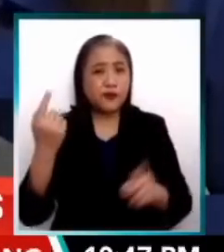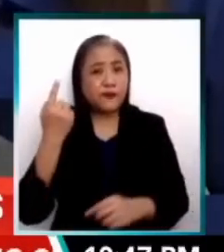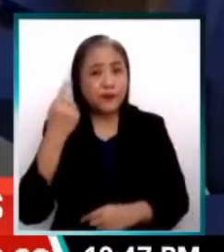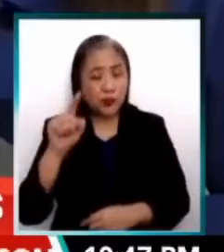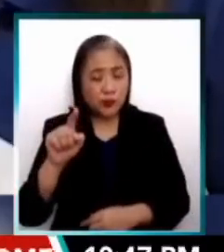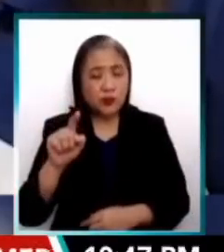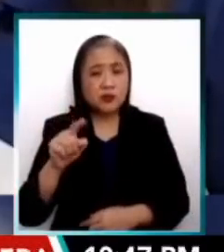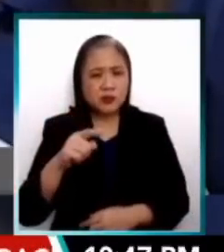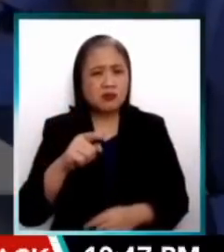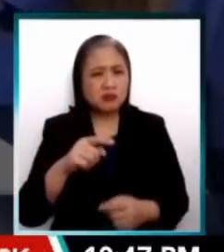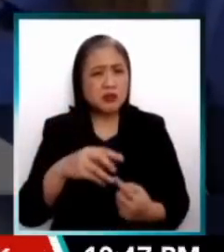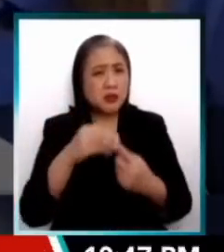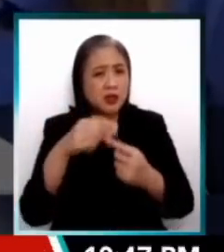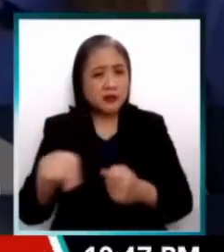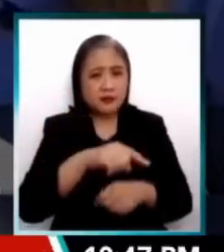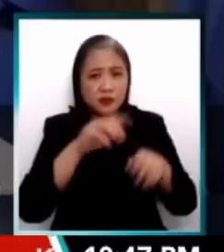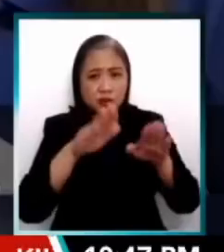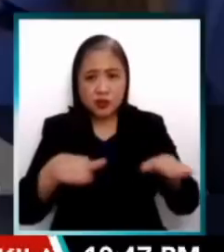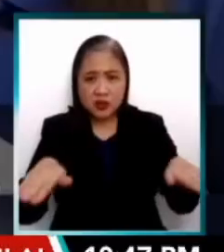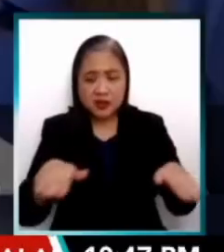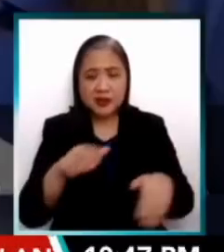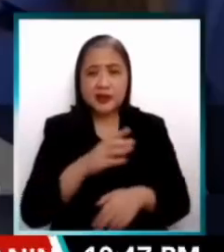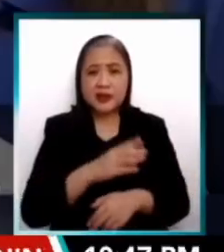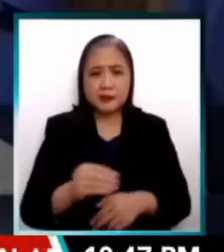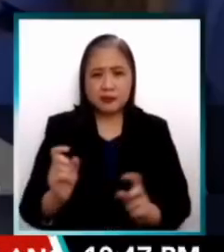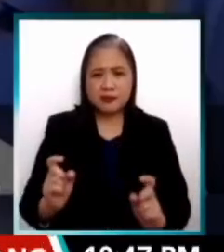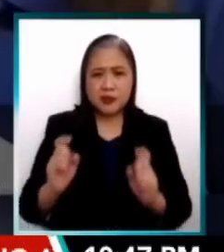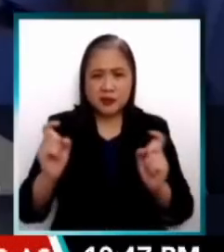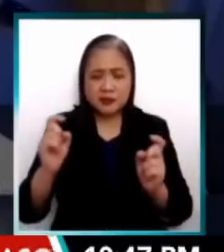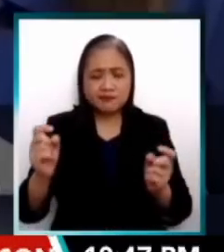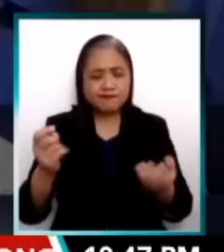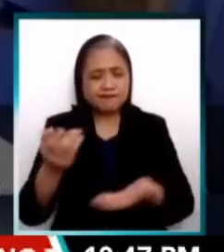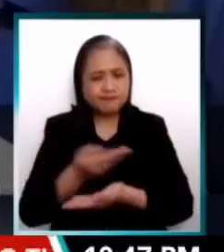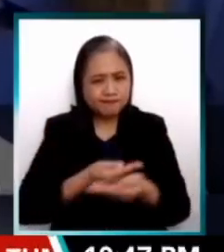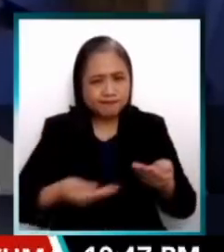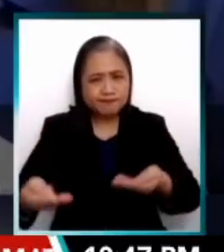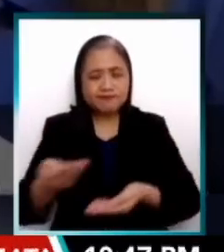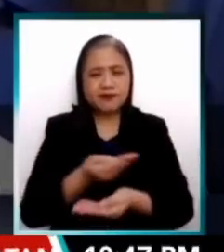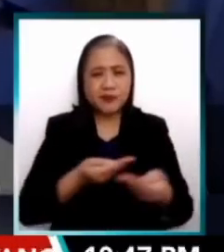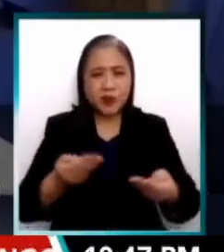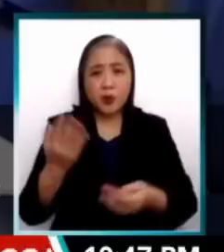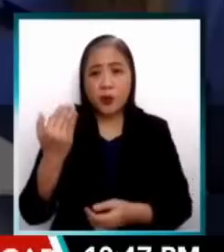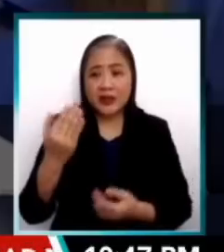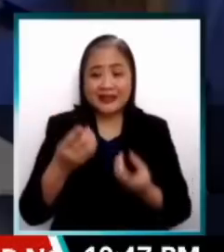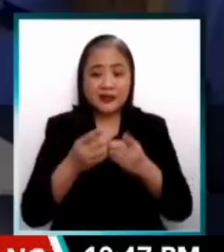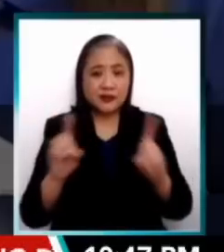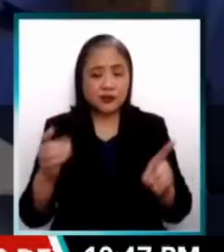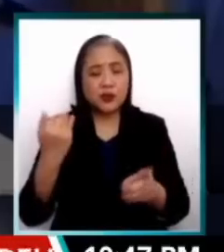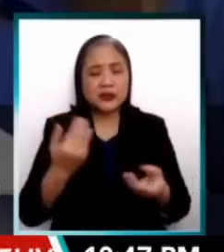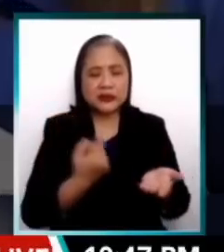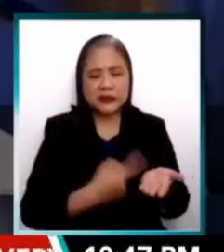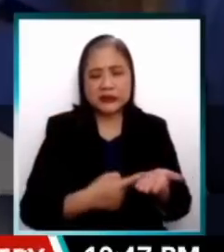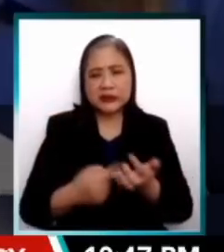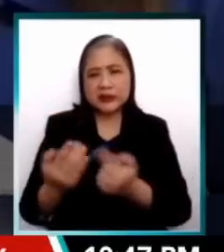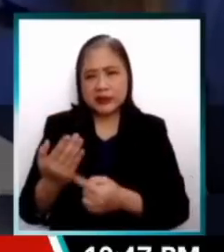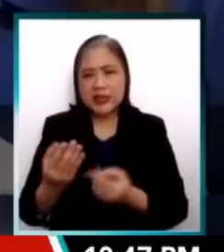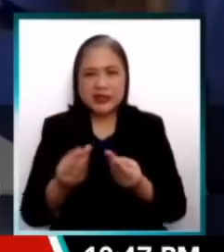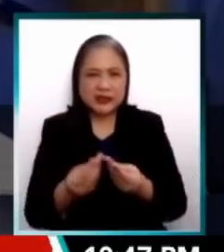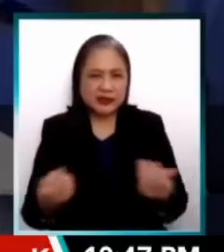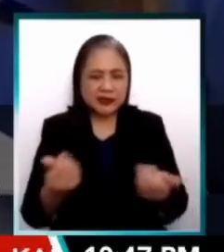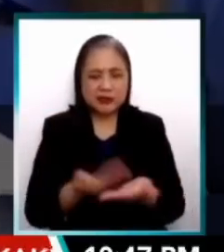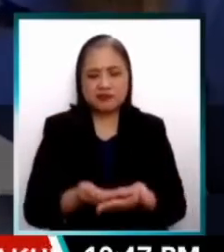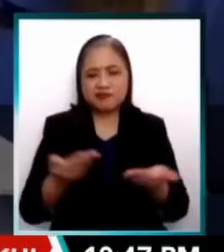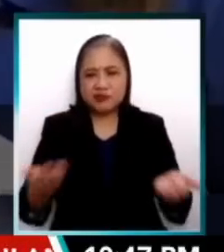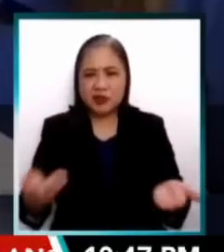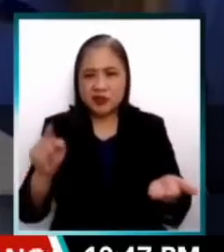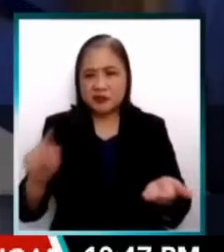mga bata, at mabilis yung mga transaction kasi nga the divorce will settle the transaction sa third parties like